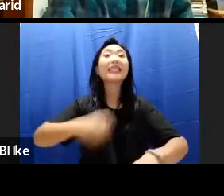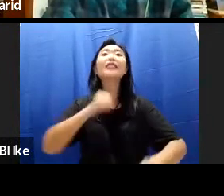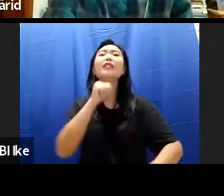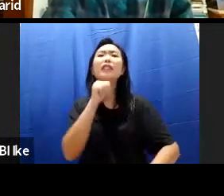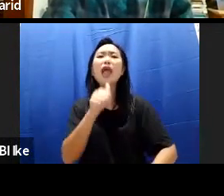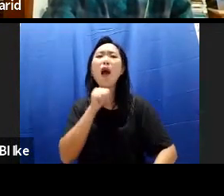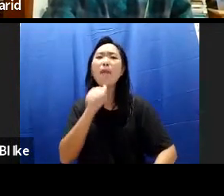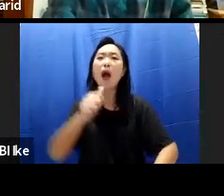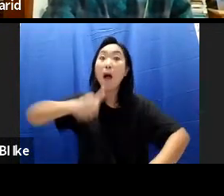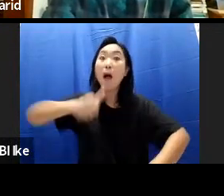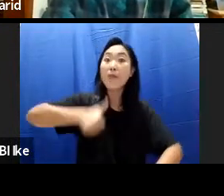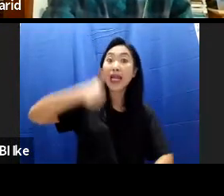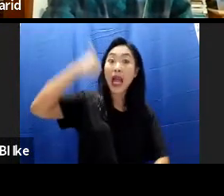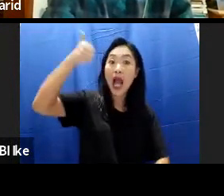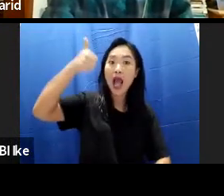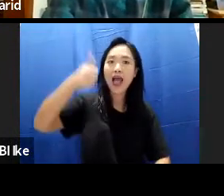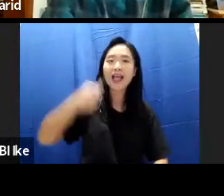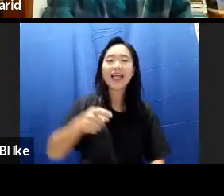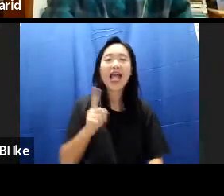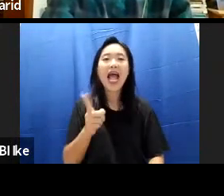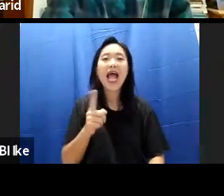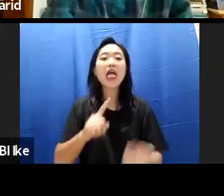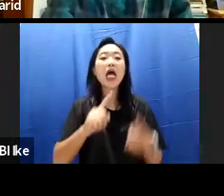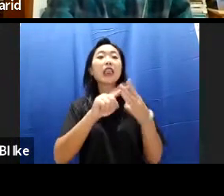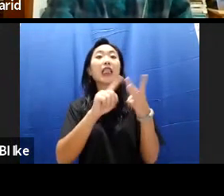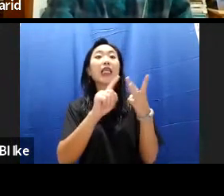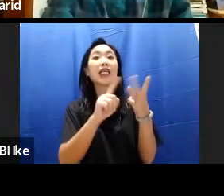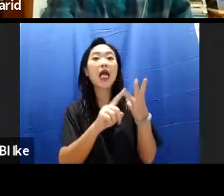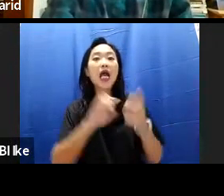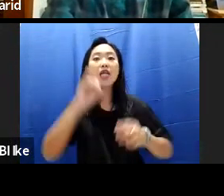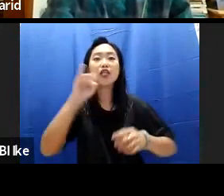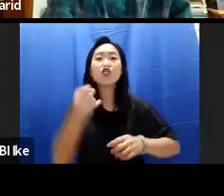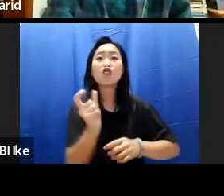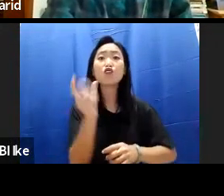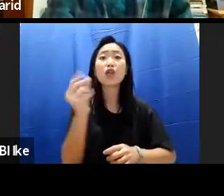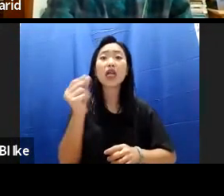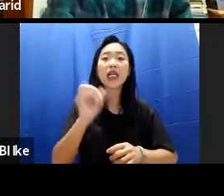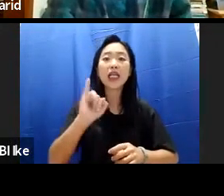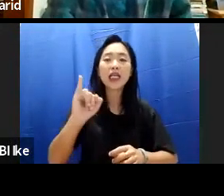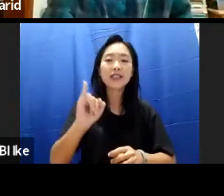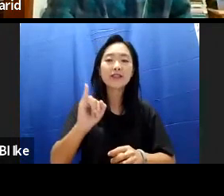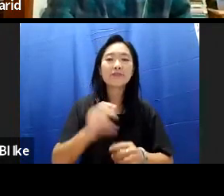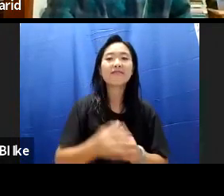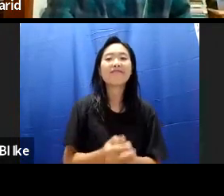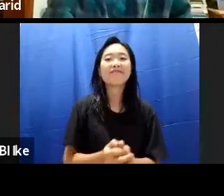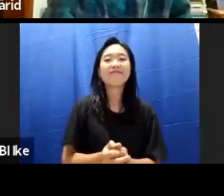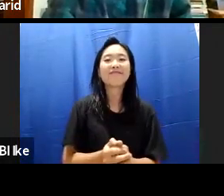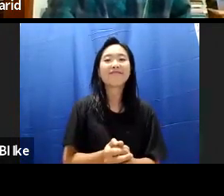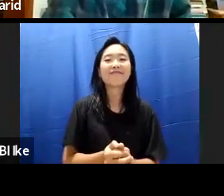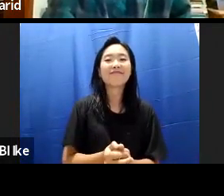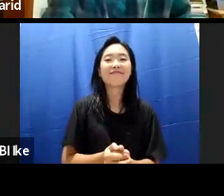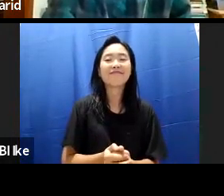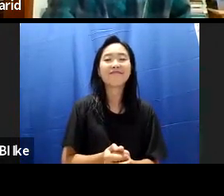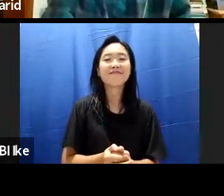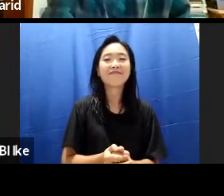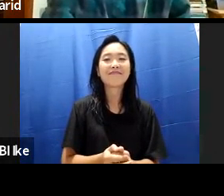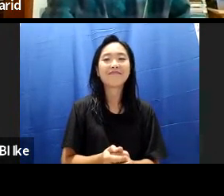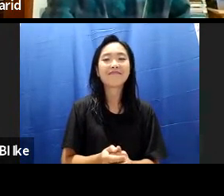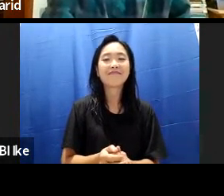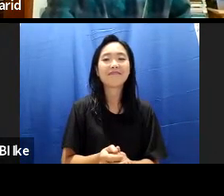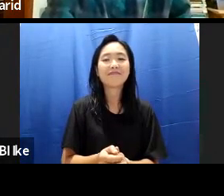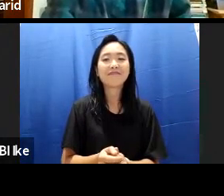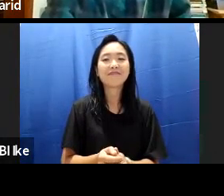Ada tiga orang juri, ada Mas Denny Irawaniati, ada Farid Mutakin, dan ada Kak Ibet atau Zubaida Johar. Dia